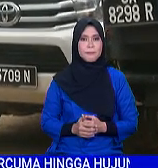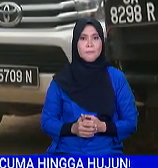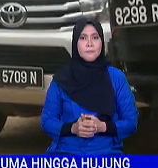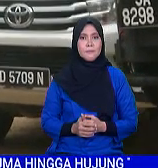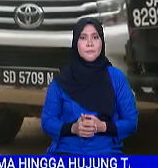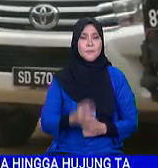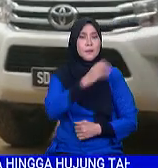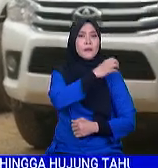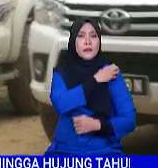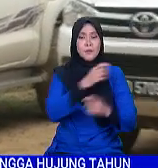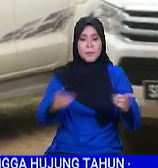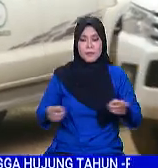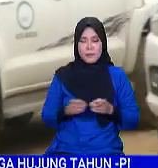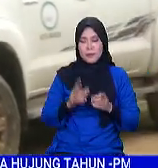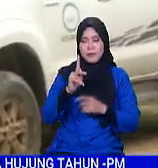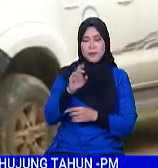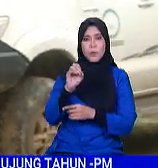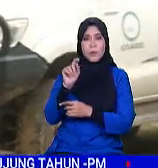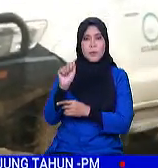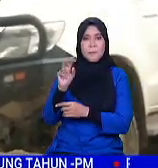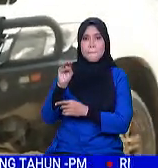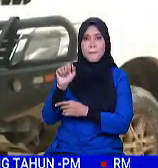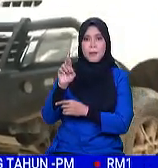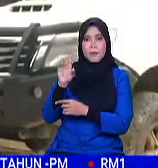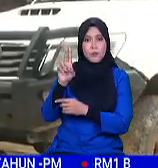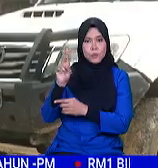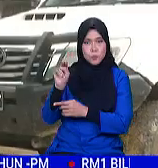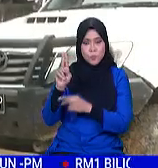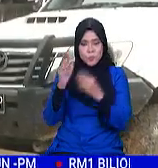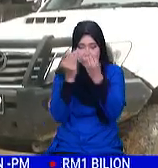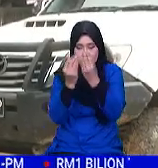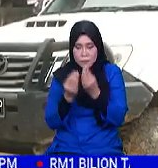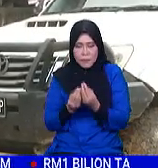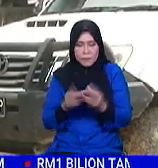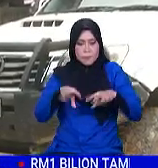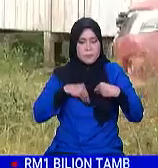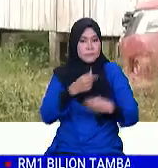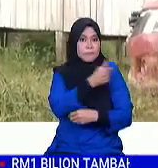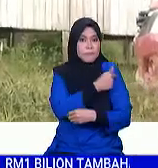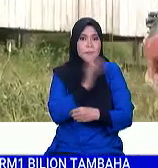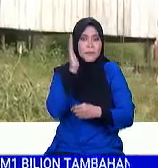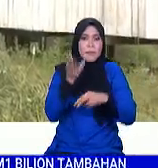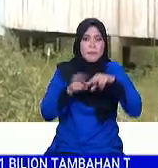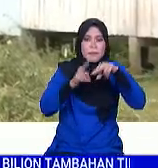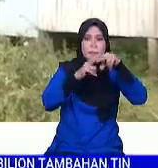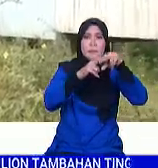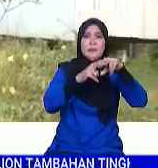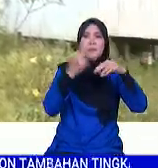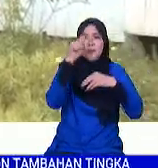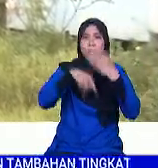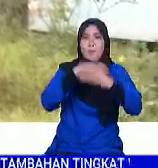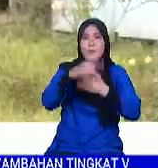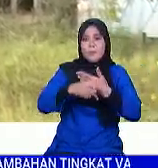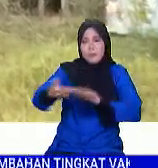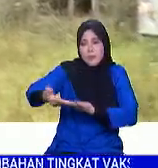Hai menurut pegawai daerah kota marudu William Ahlan jumlah penerima vetsin di daerah ini akan terus meningkat Selaras pelaksanaan program